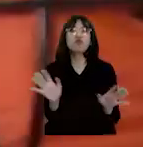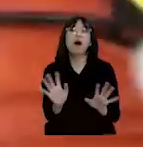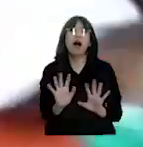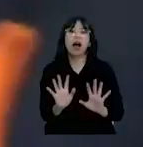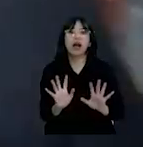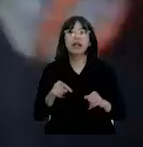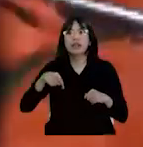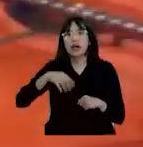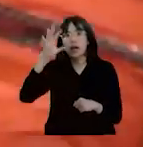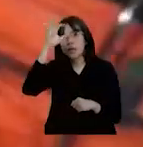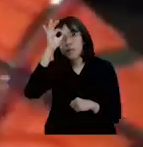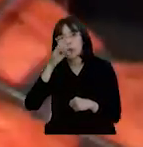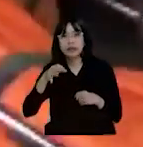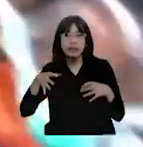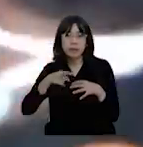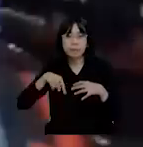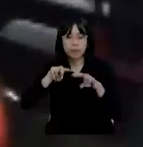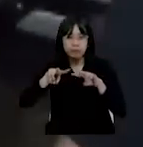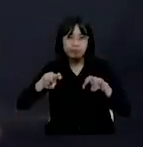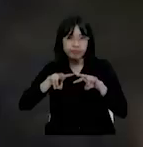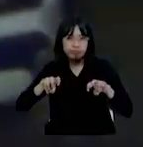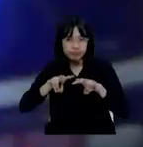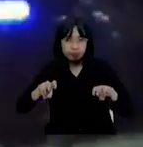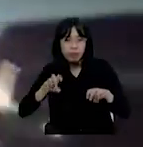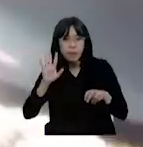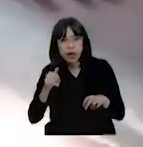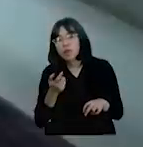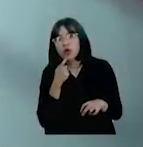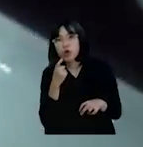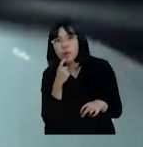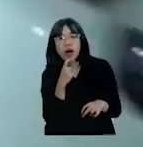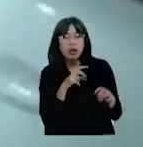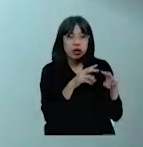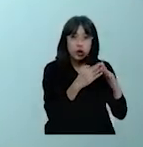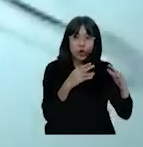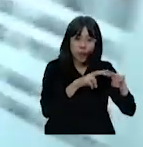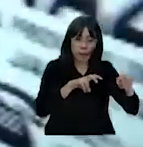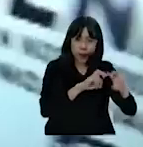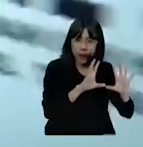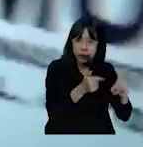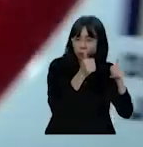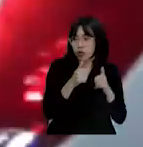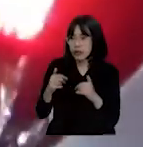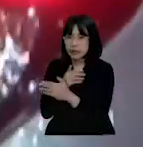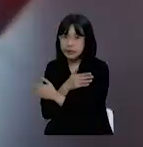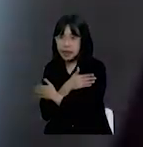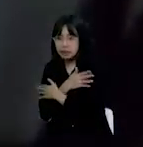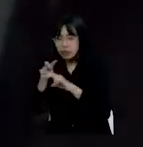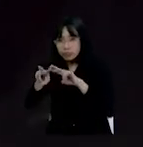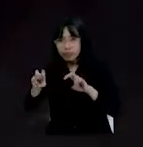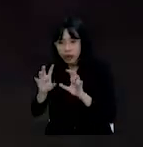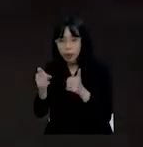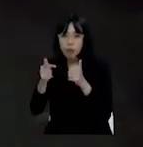Polri Kramat Jati untuk melanjutkan penyelidikan. Tim penyidik datang untuk menggabungkan temuan di TKP dengan kondisi keempat jenazah. Polisi